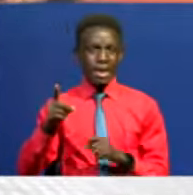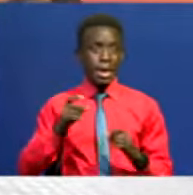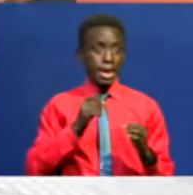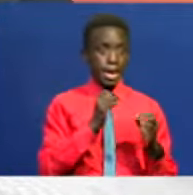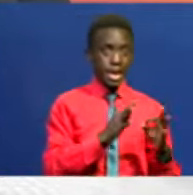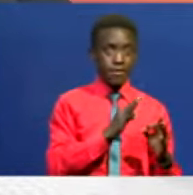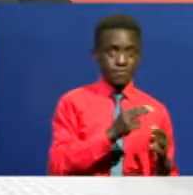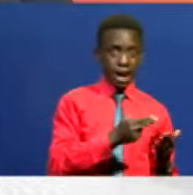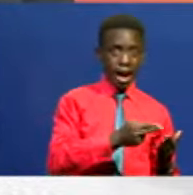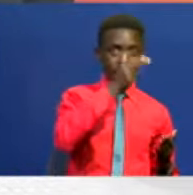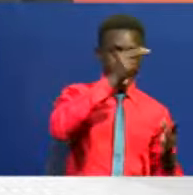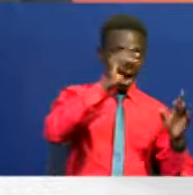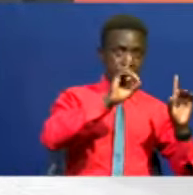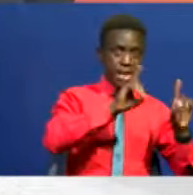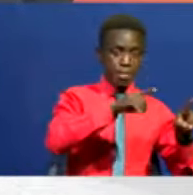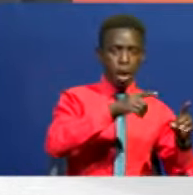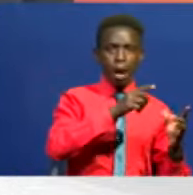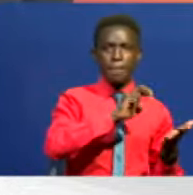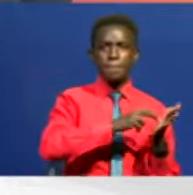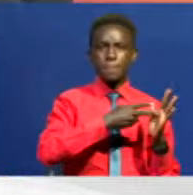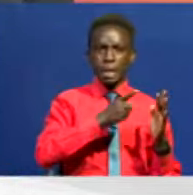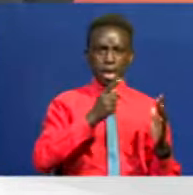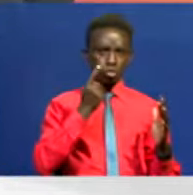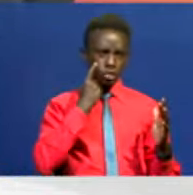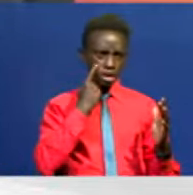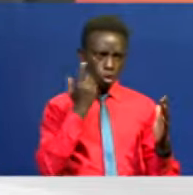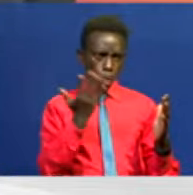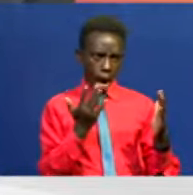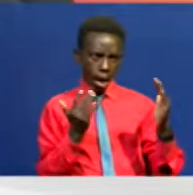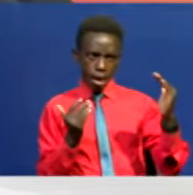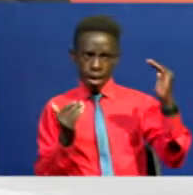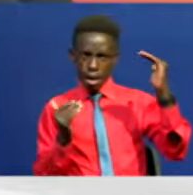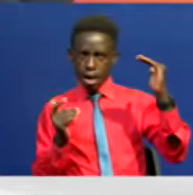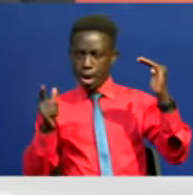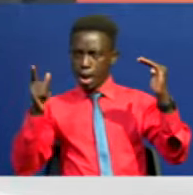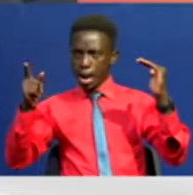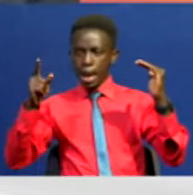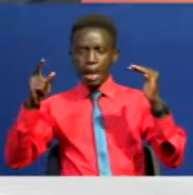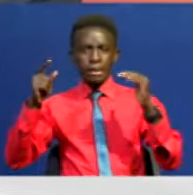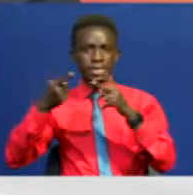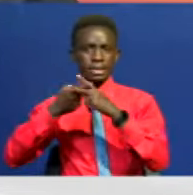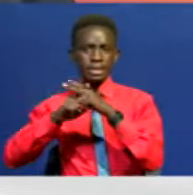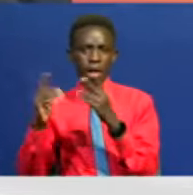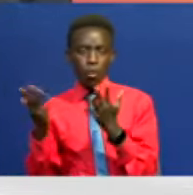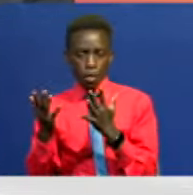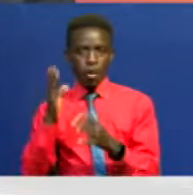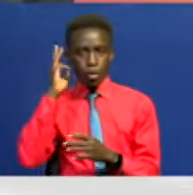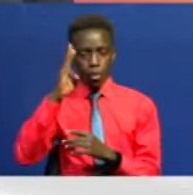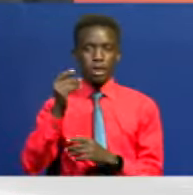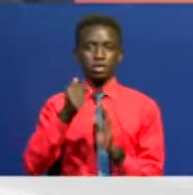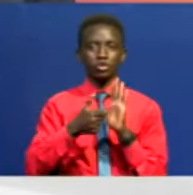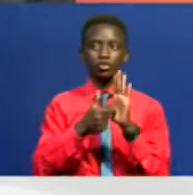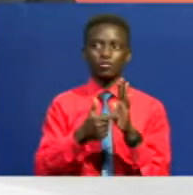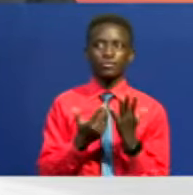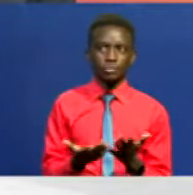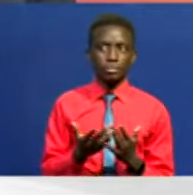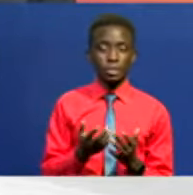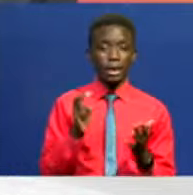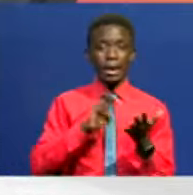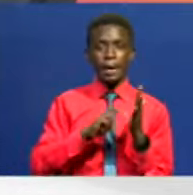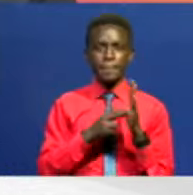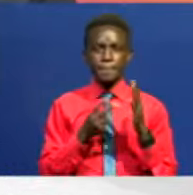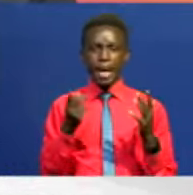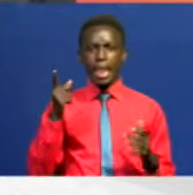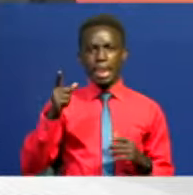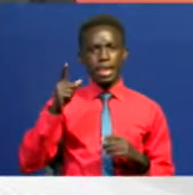diploma akienda chuo kikuu pia kuna mahali ambapo anaanza. Na pia waliweza kufanya kusawazisha in a way that